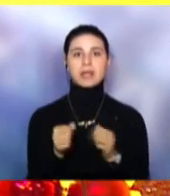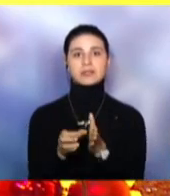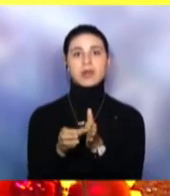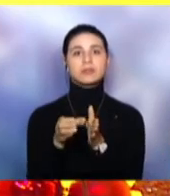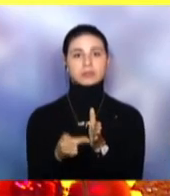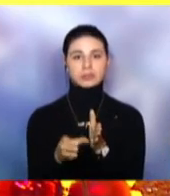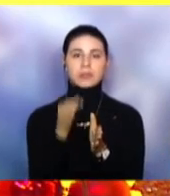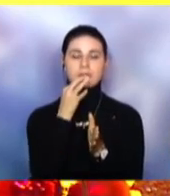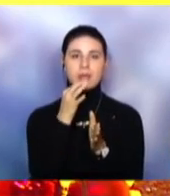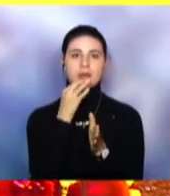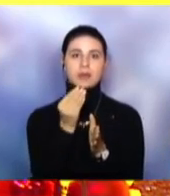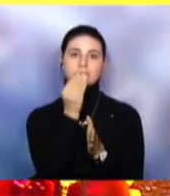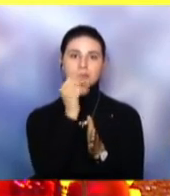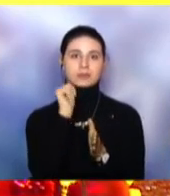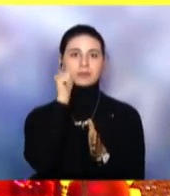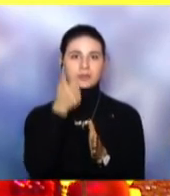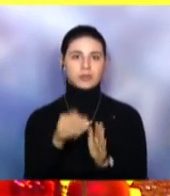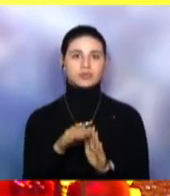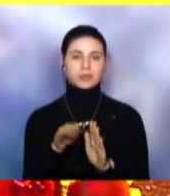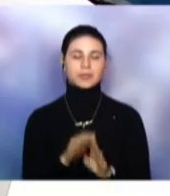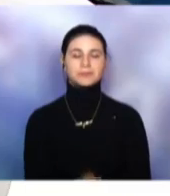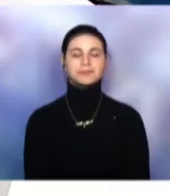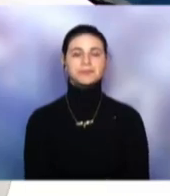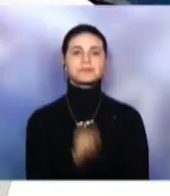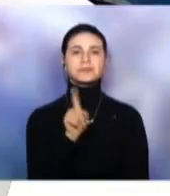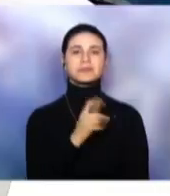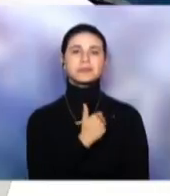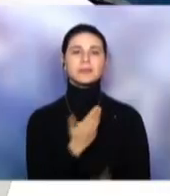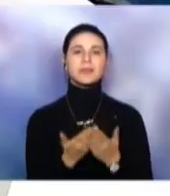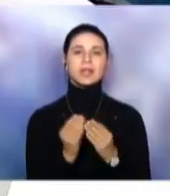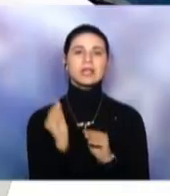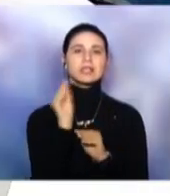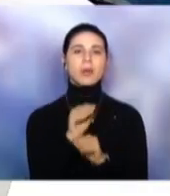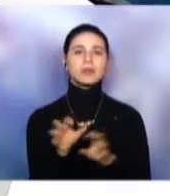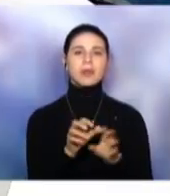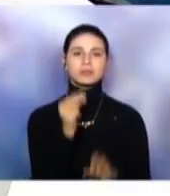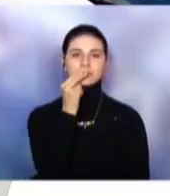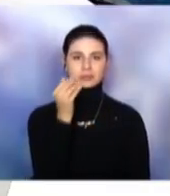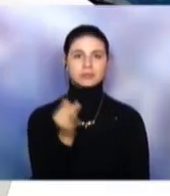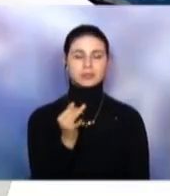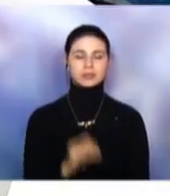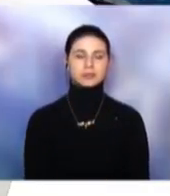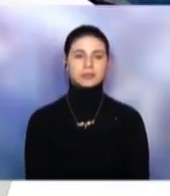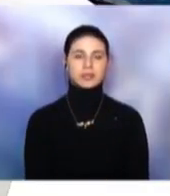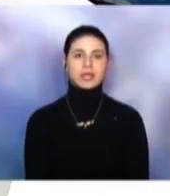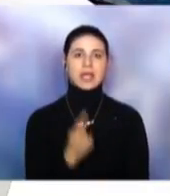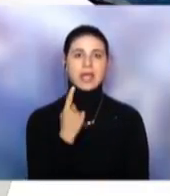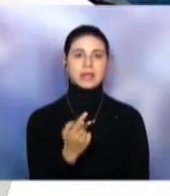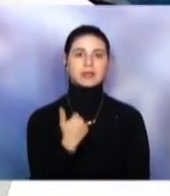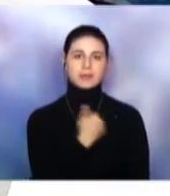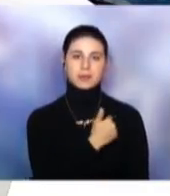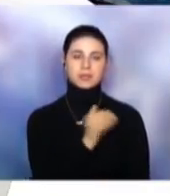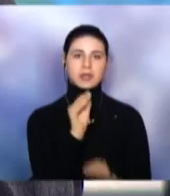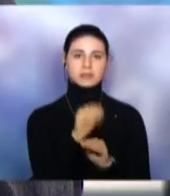შემდეგ გამოიყენოთ. თქვენ ხომ არ გაქვთ რაიმე განსაკუთრებული რეკომენდაცია მაწონის გამოყენებასთან დაკავშირებით, ბატონო კახა? ერთადერთი ვიტყოდი,